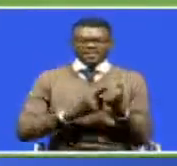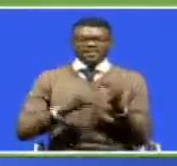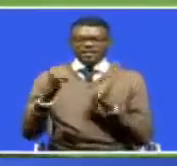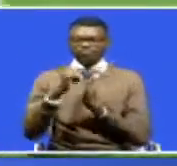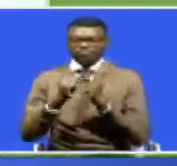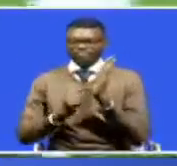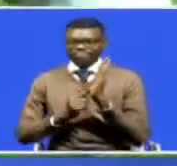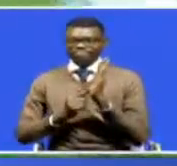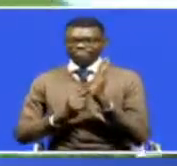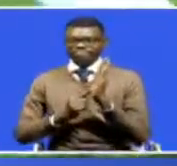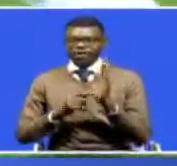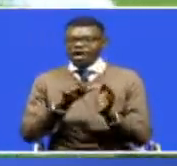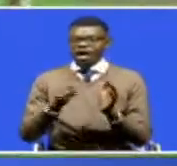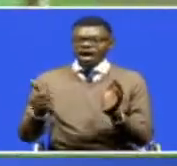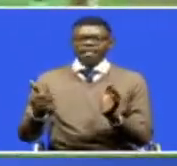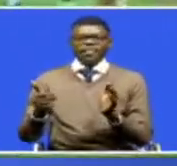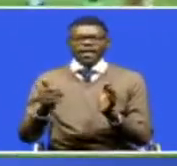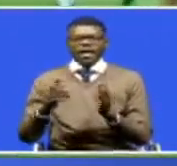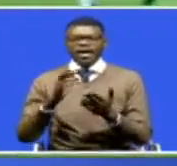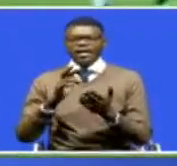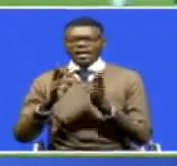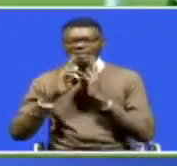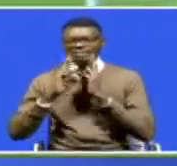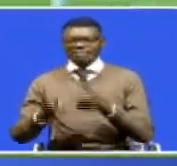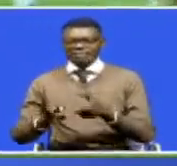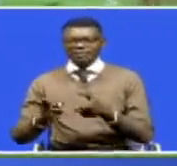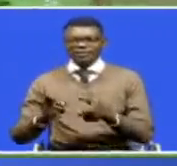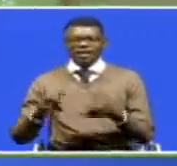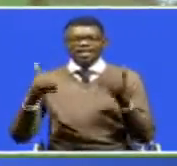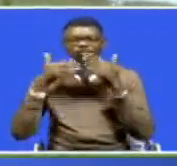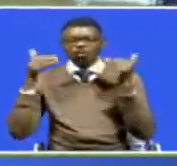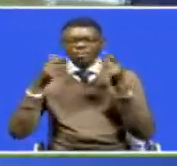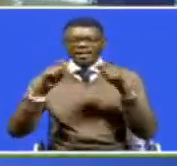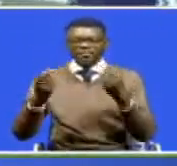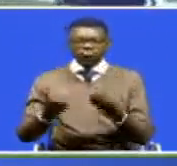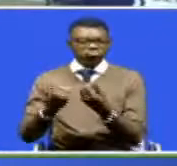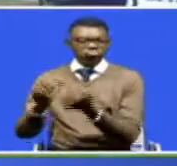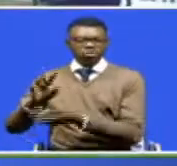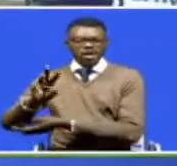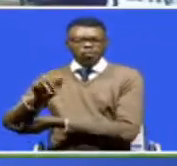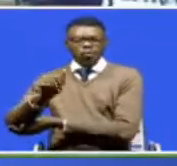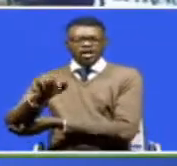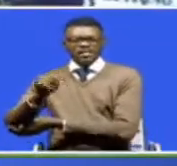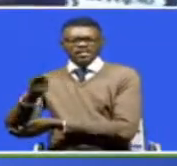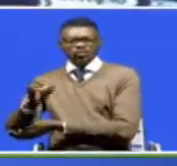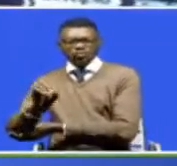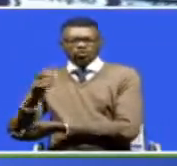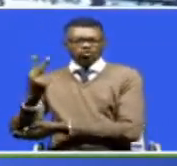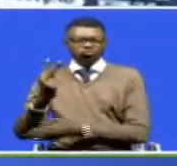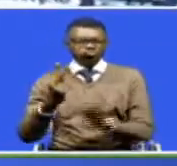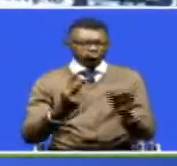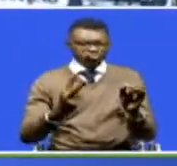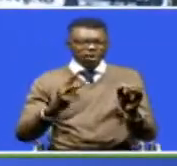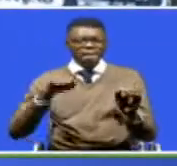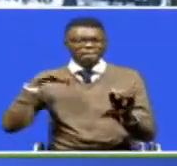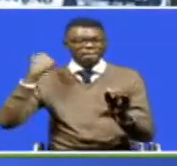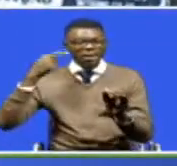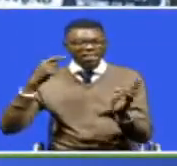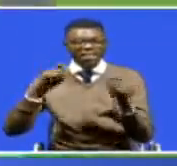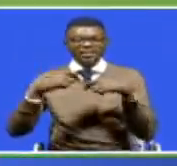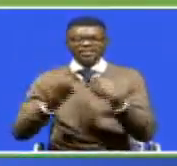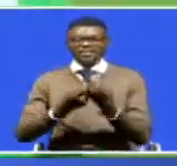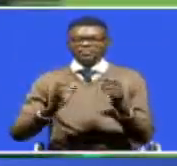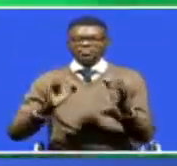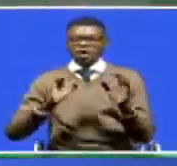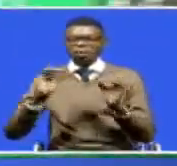hiyo. Katika matokeo mengine, klabu ya Sofapaka ilicharaza Wazito mabao mawili bila jibu, huku Mathare United ikitoka sare